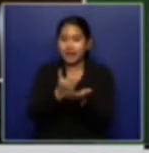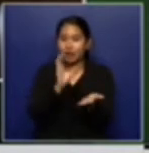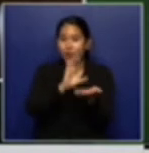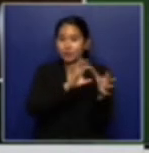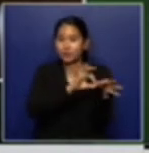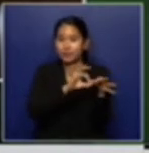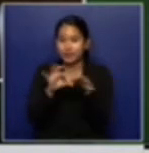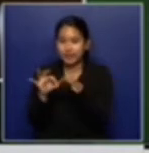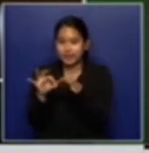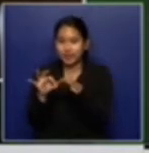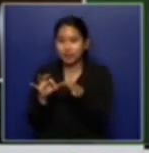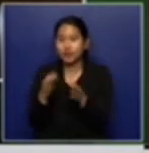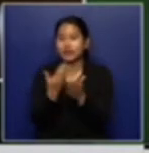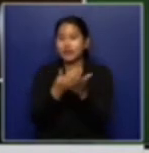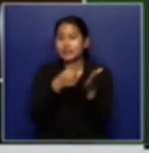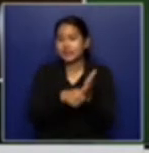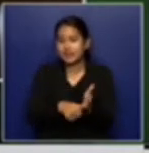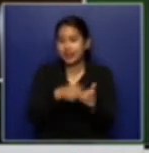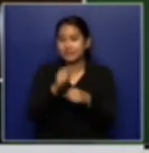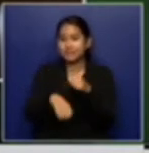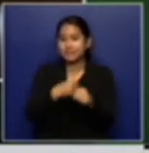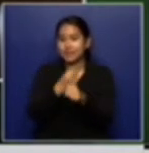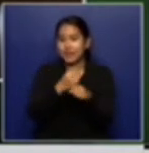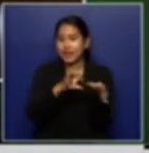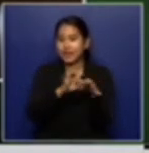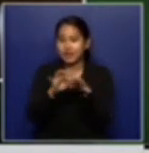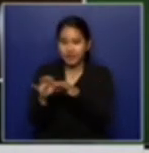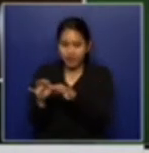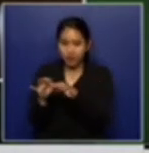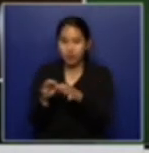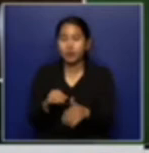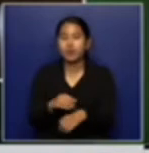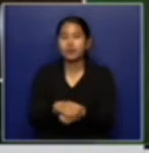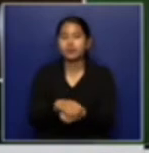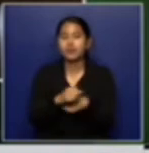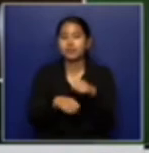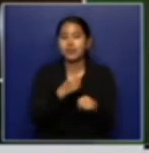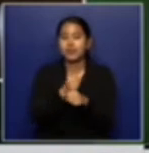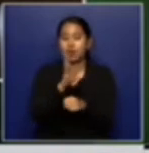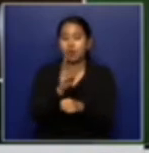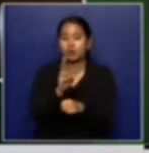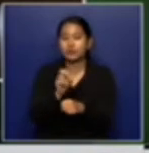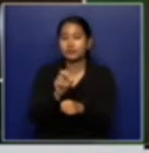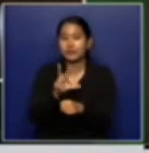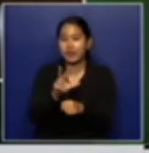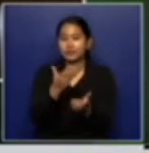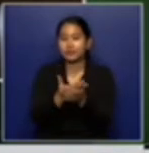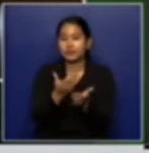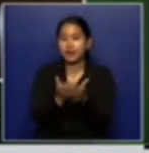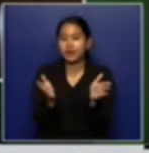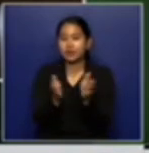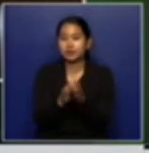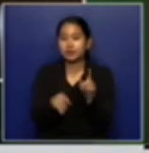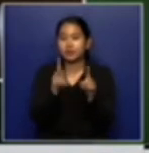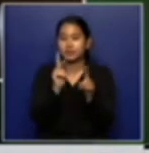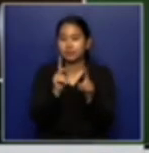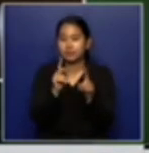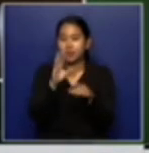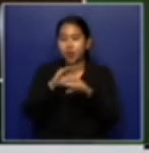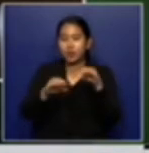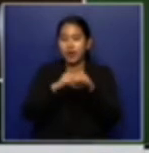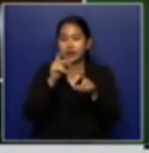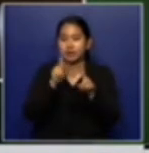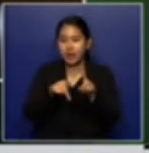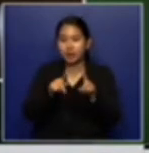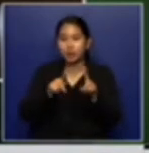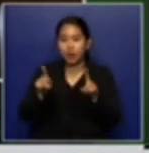ายการก่อหนี้ผูกพันข้ามปีงบประมาณประจำปีงบประมาณ63จำนวน 1,470 โครงการเป็นว